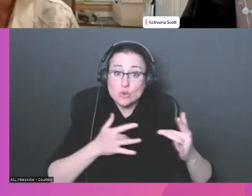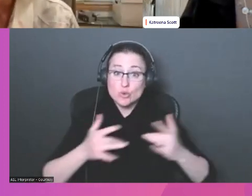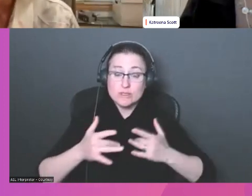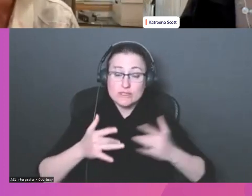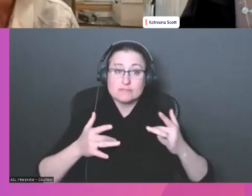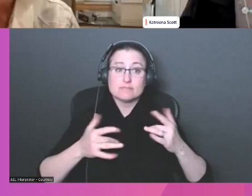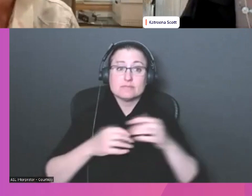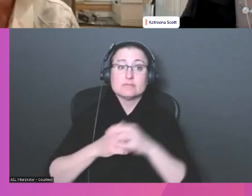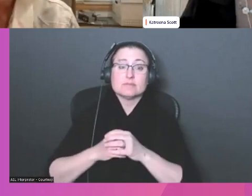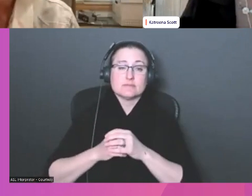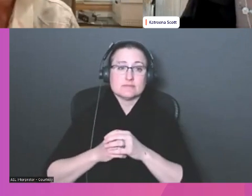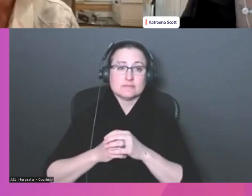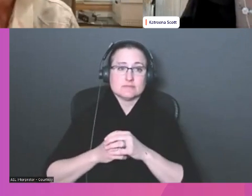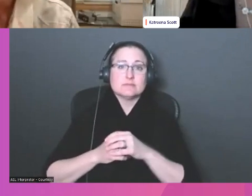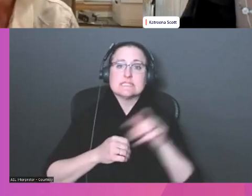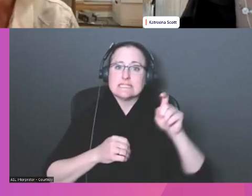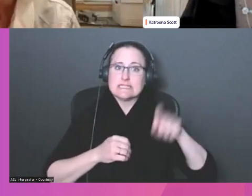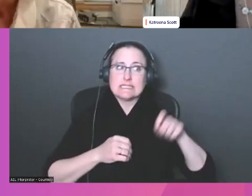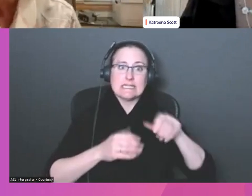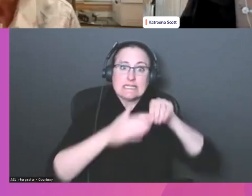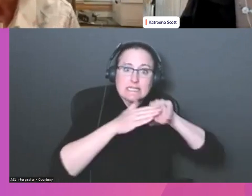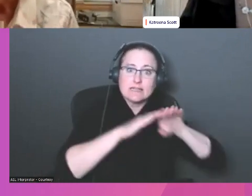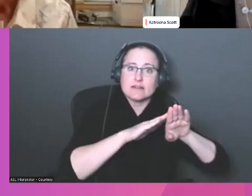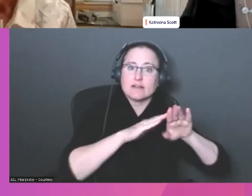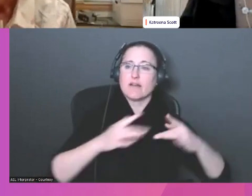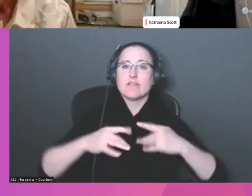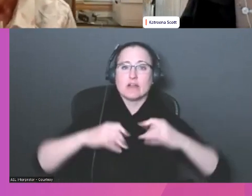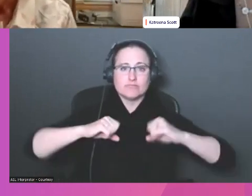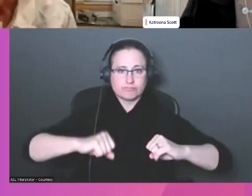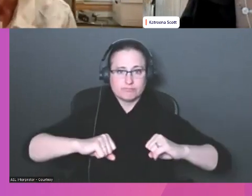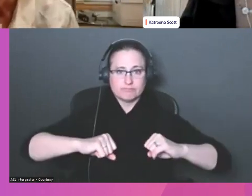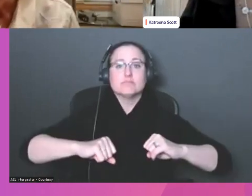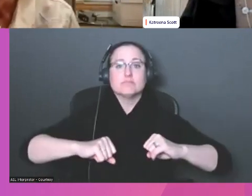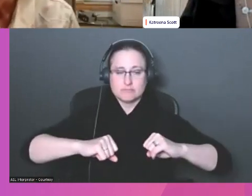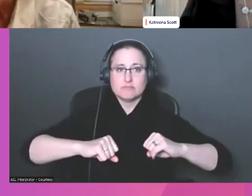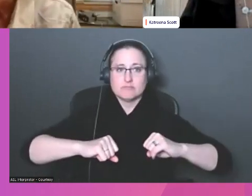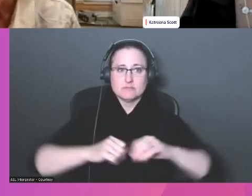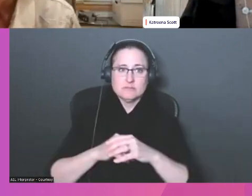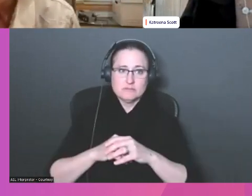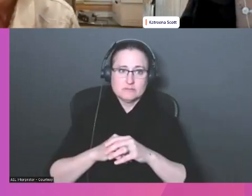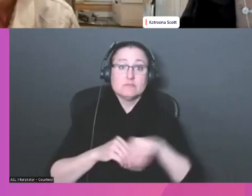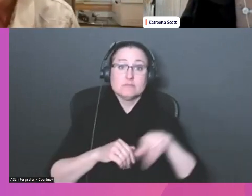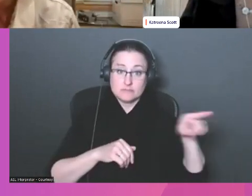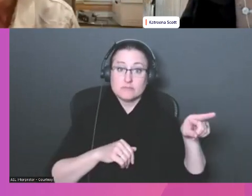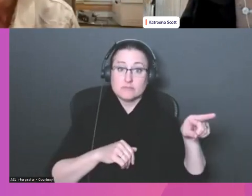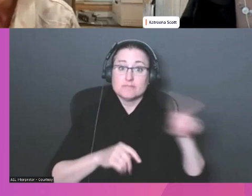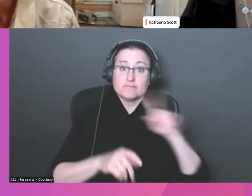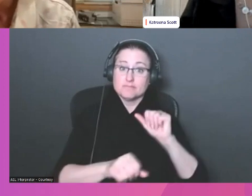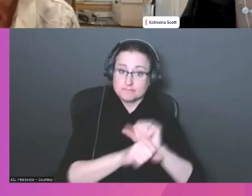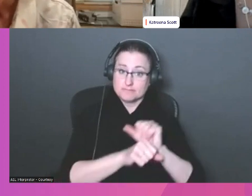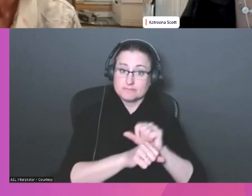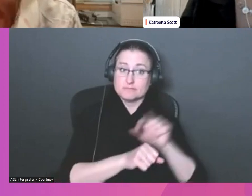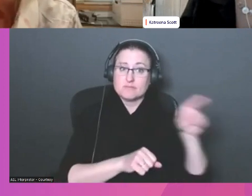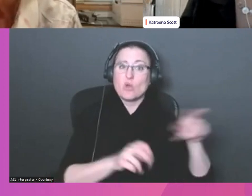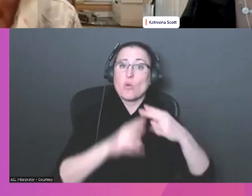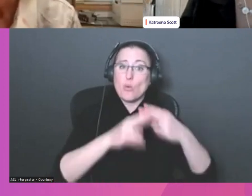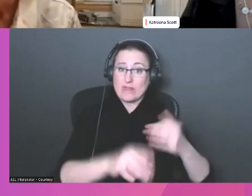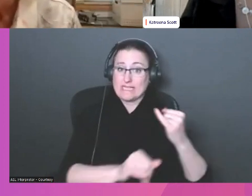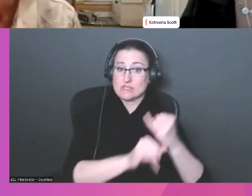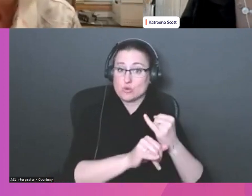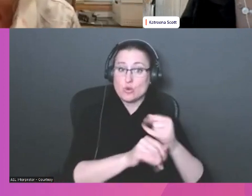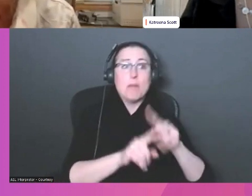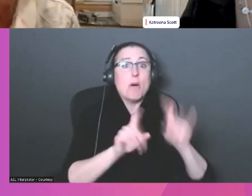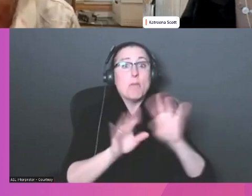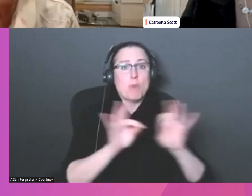y a potentiellement des préoccupations de sécurité et vous devez vous sentir en sécurité. Ce sont des